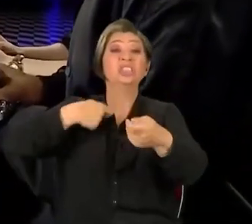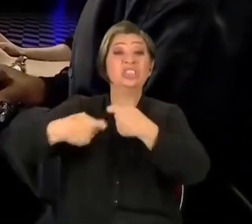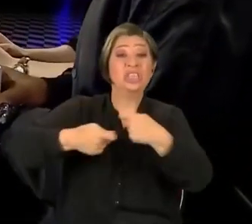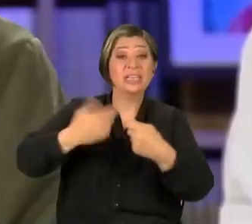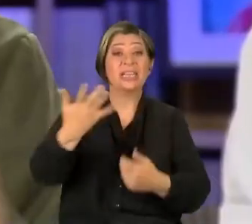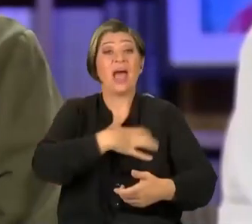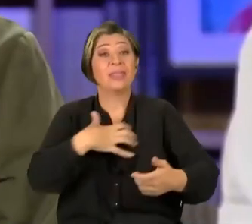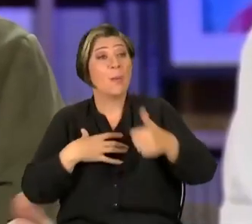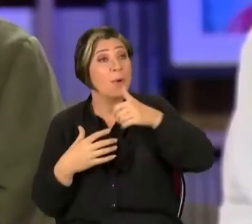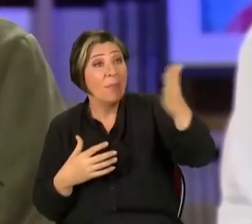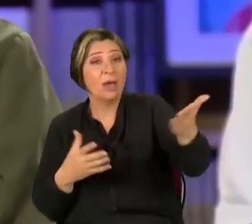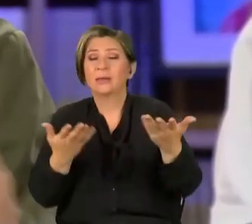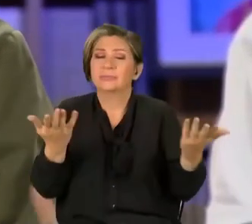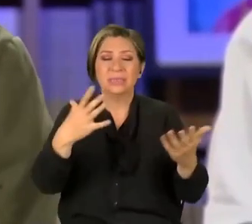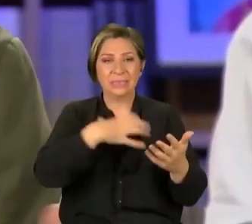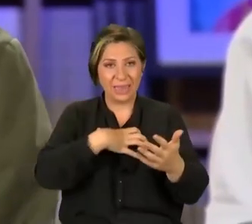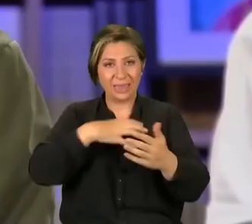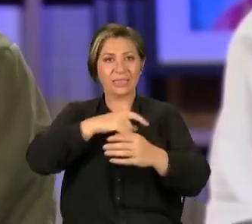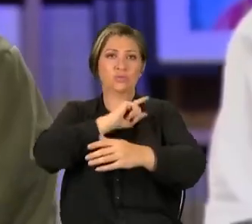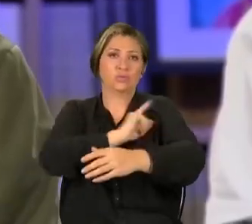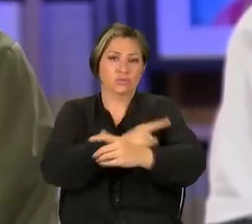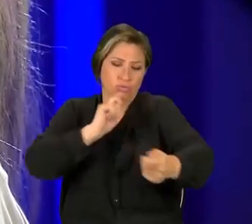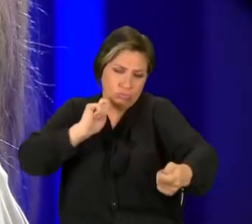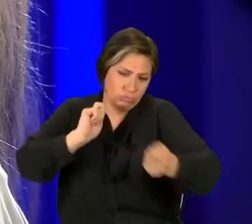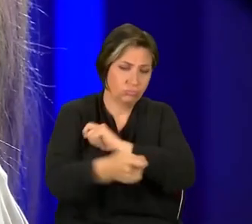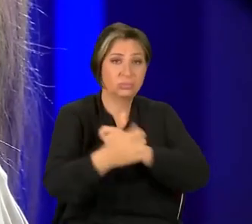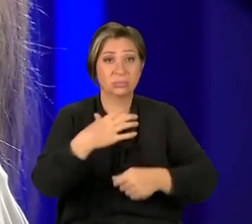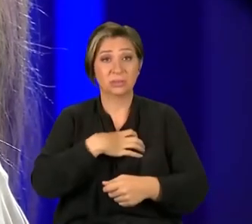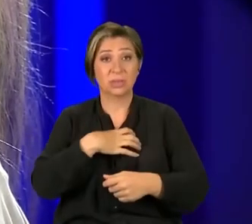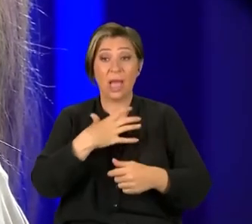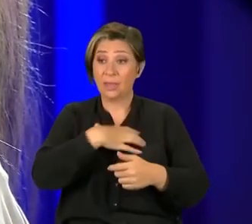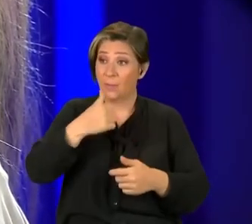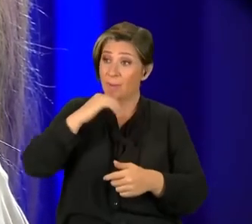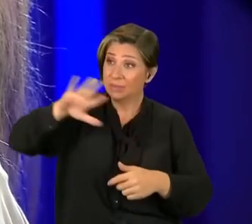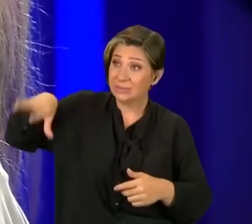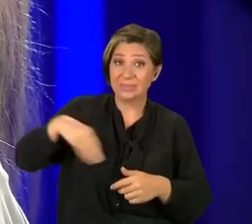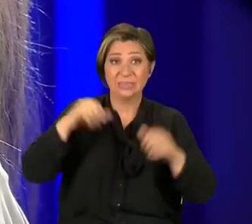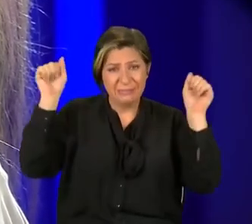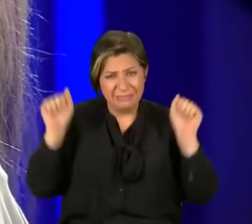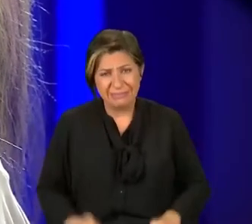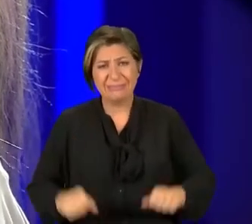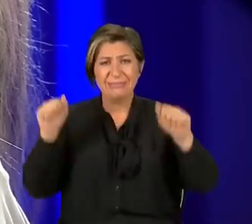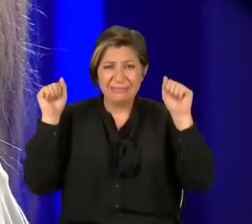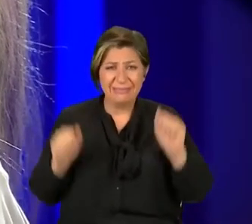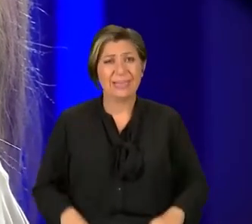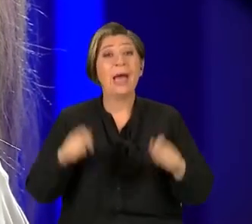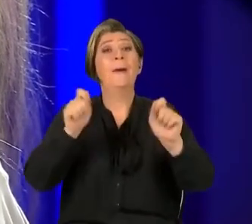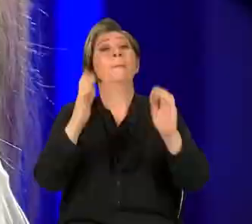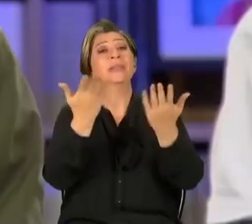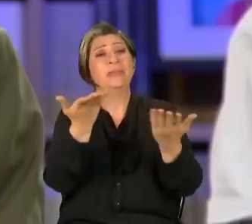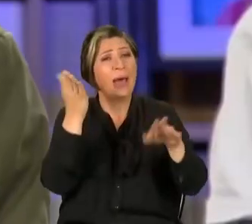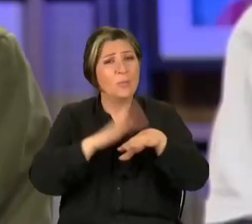ne annen babandır, ne bir şeydir. Zaten hepiniz bu işe girdiğinizde anneniz babanız dizini dövmedi mi, ne